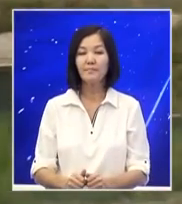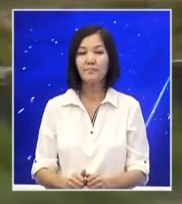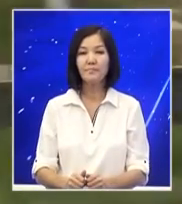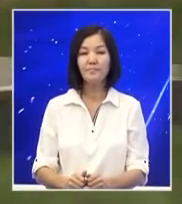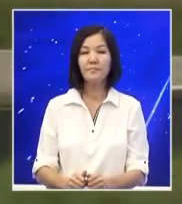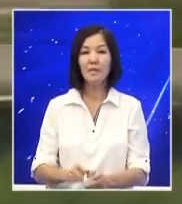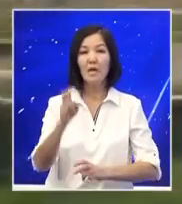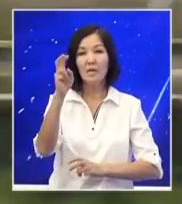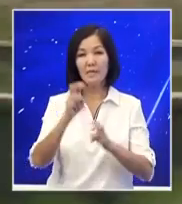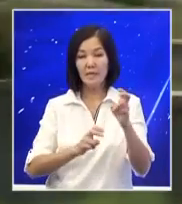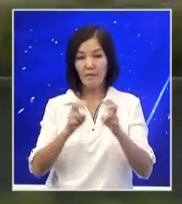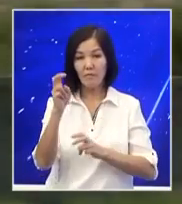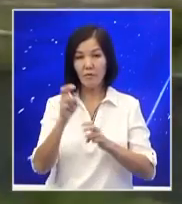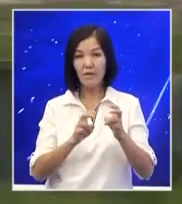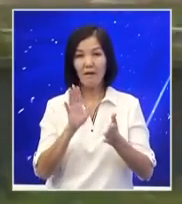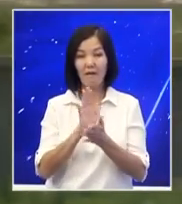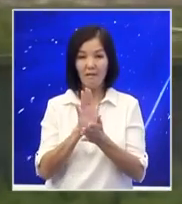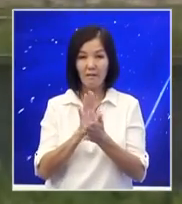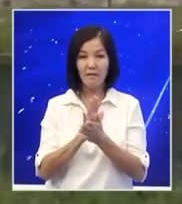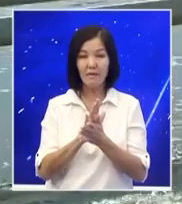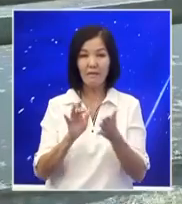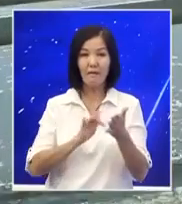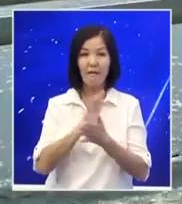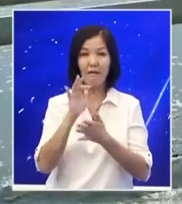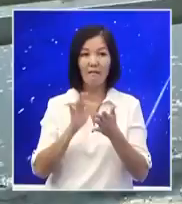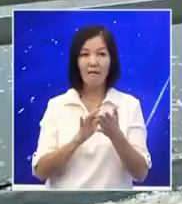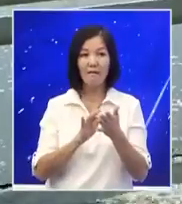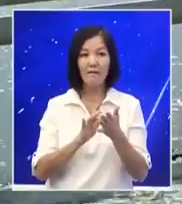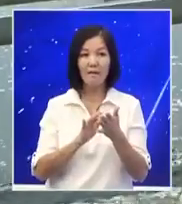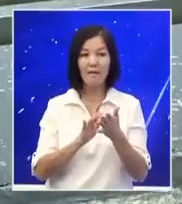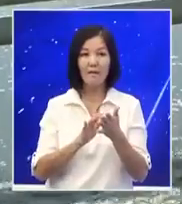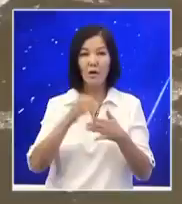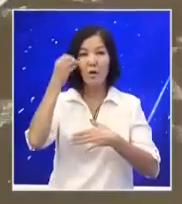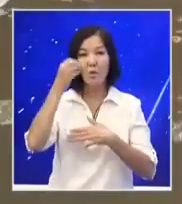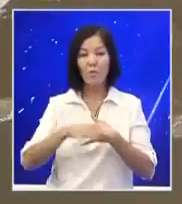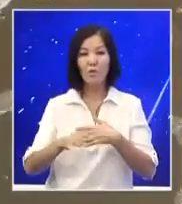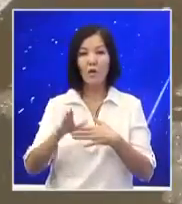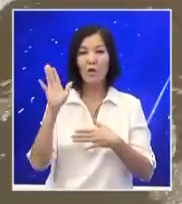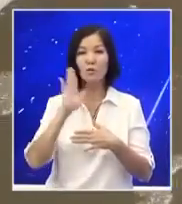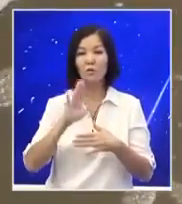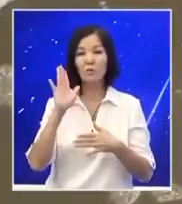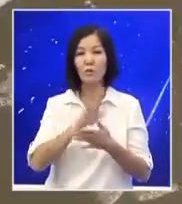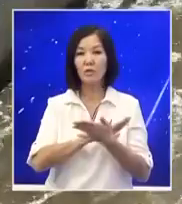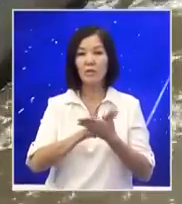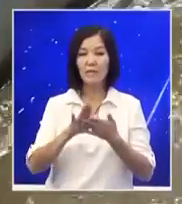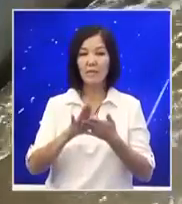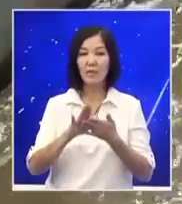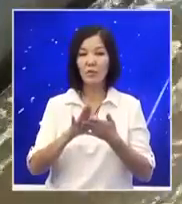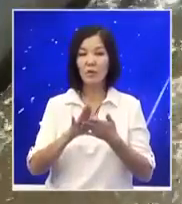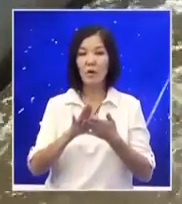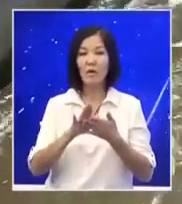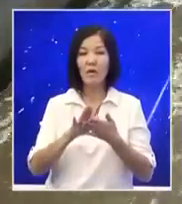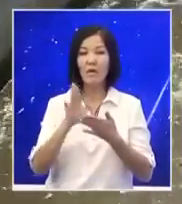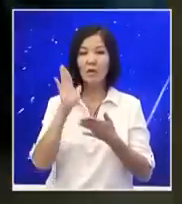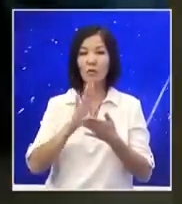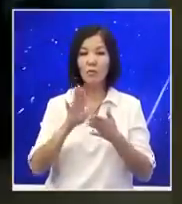Жаркент крахмал сырне зауытының қалдықтары қалалық кәрі су жүйесі арқылы орталық ағынды суларды тазарту қондырғысына жіберіледі.